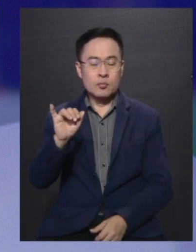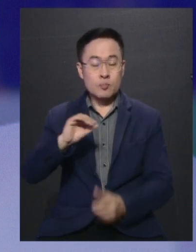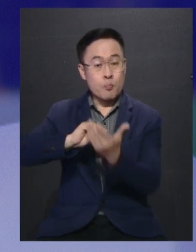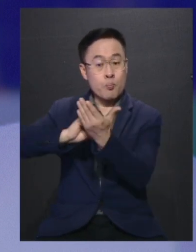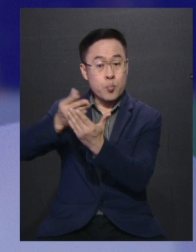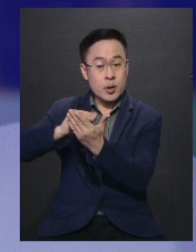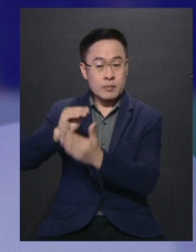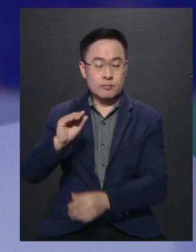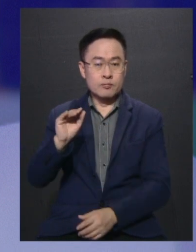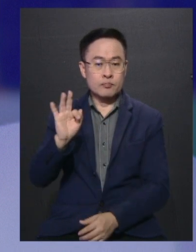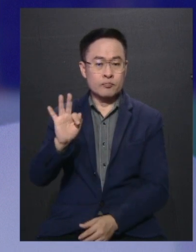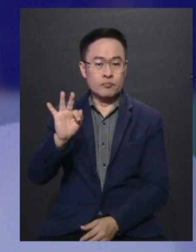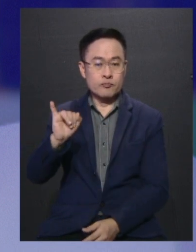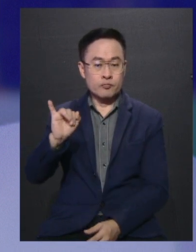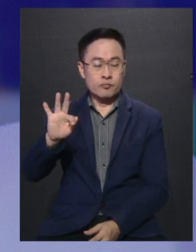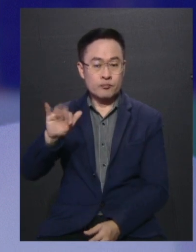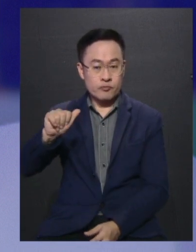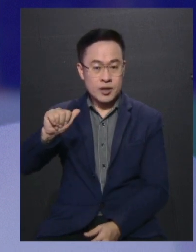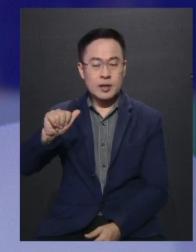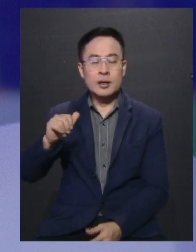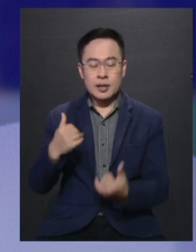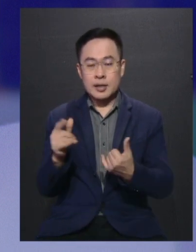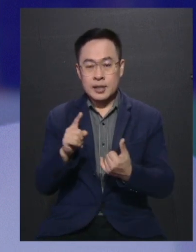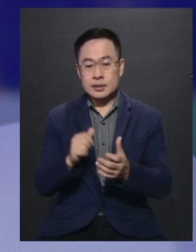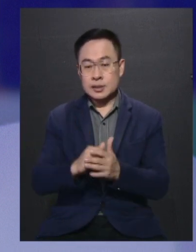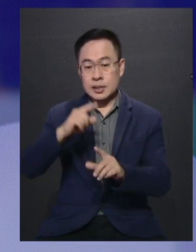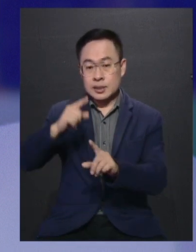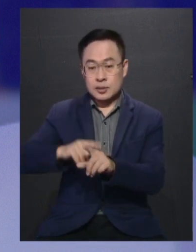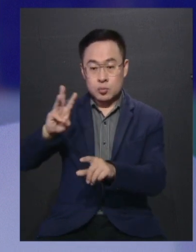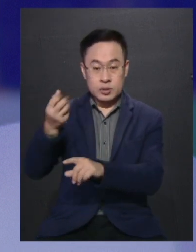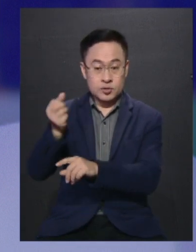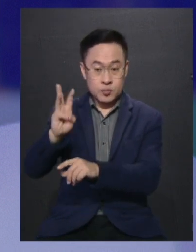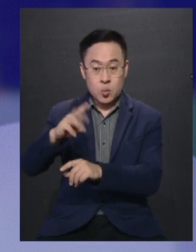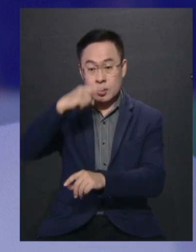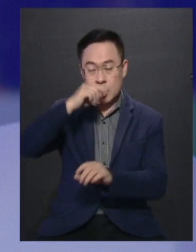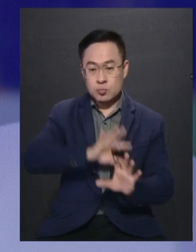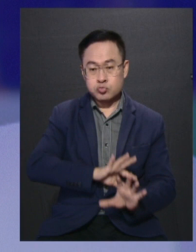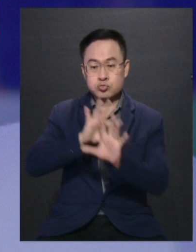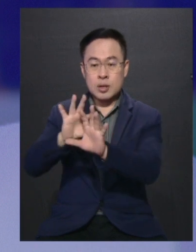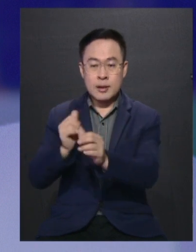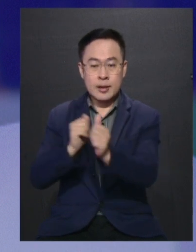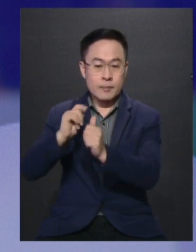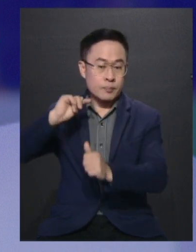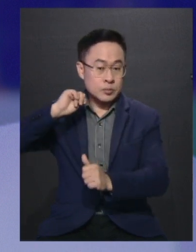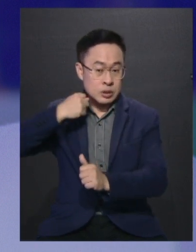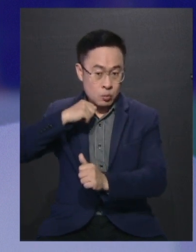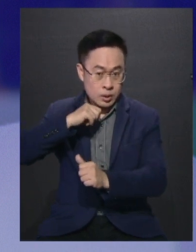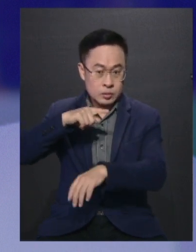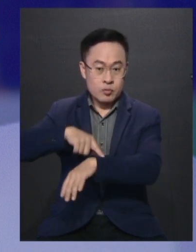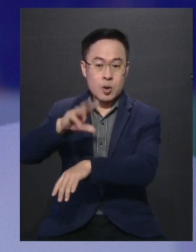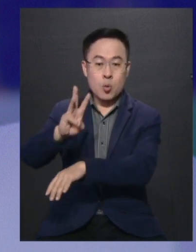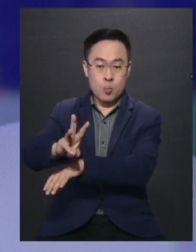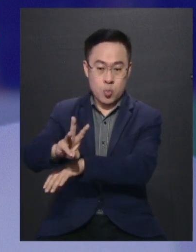นายนจะเป็นโปรแกรมที่ไต้หวันพบกับไทยที่สนามกีฬาแห่งชาติเกาสงค่ะช่วงเวลา 18:00 น